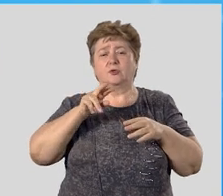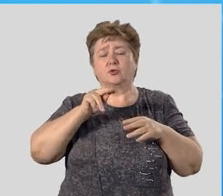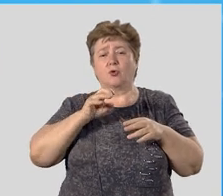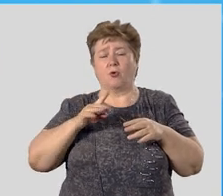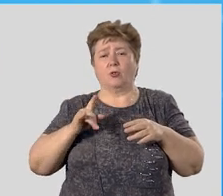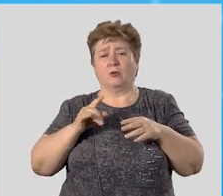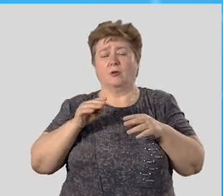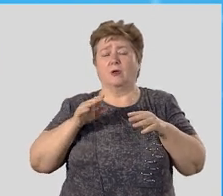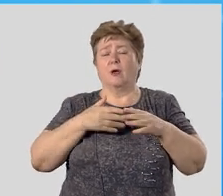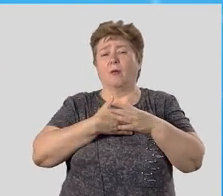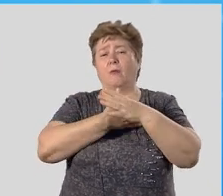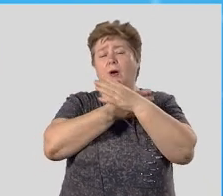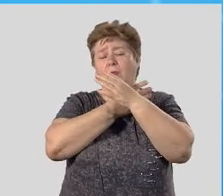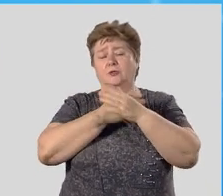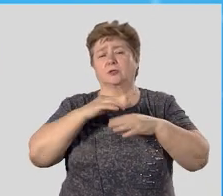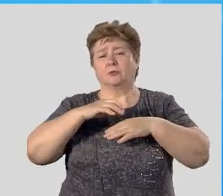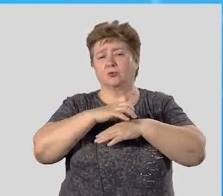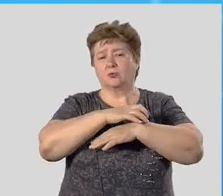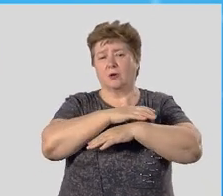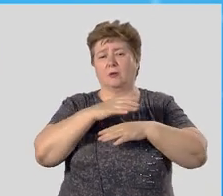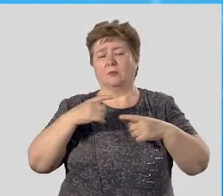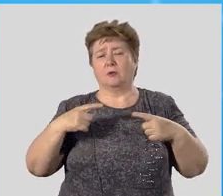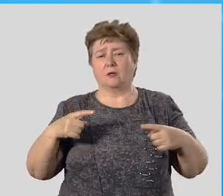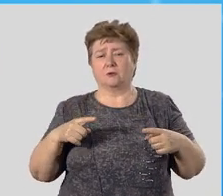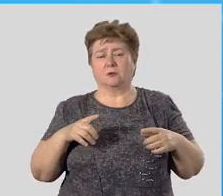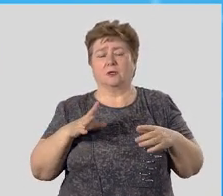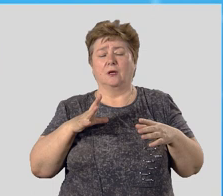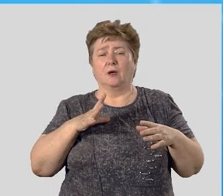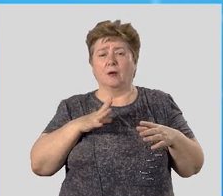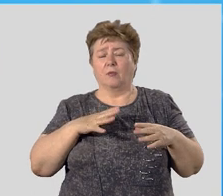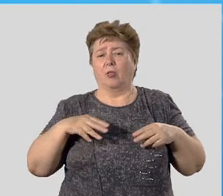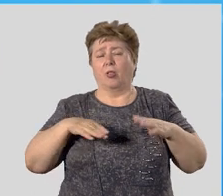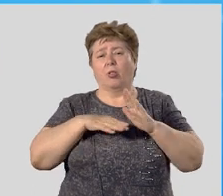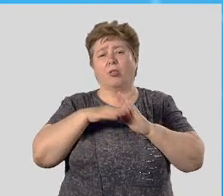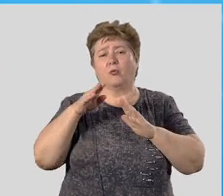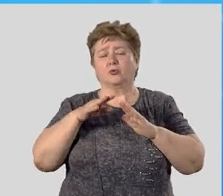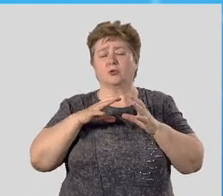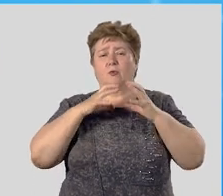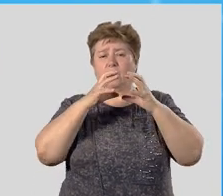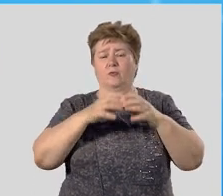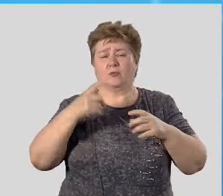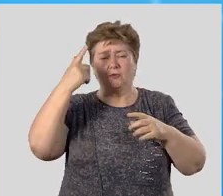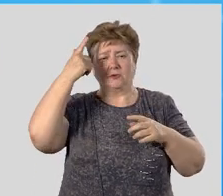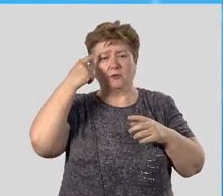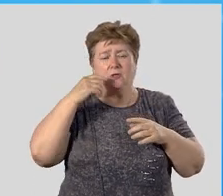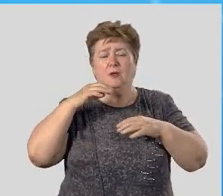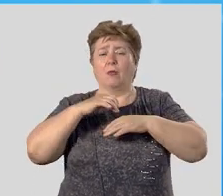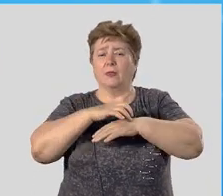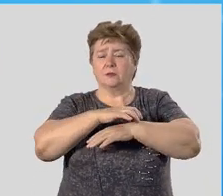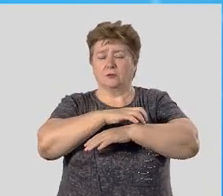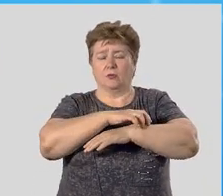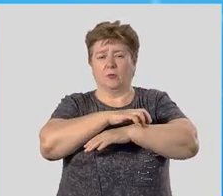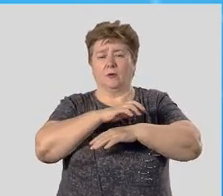пчелами, бабочками, жуками, он стал лучшим в мире знатоком